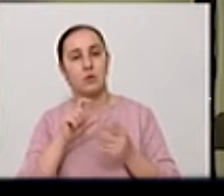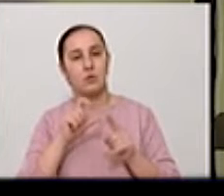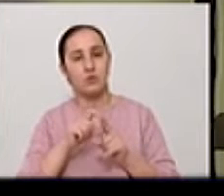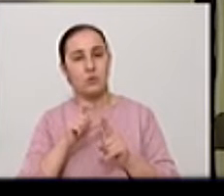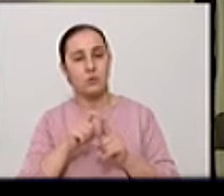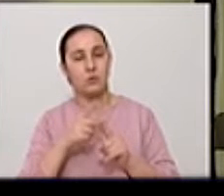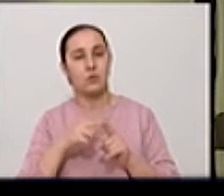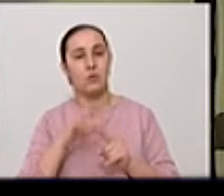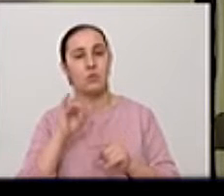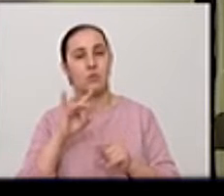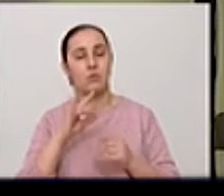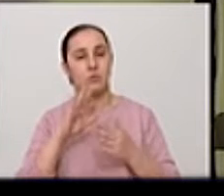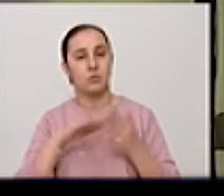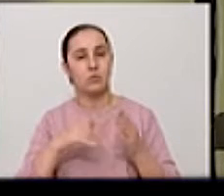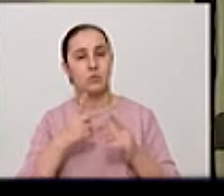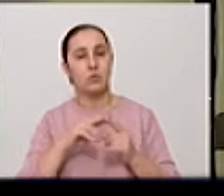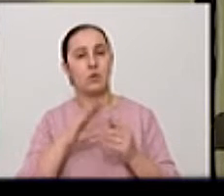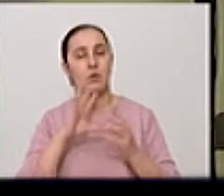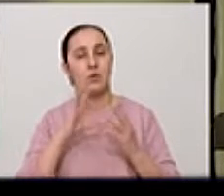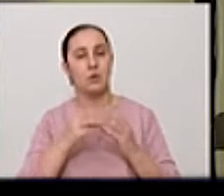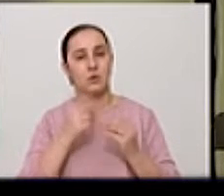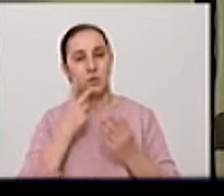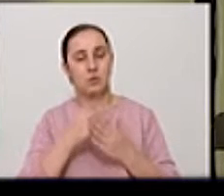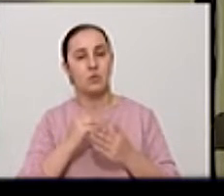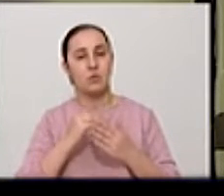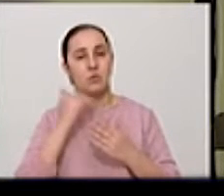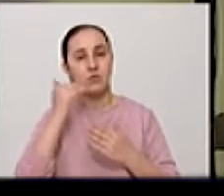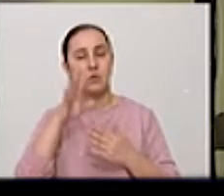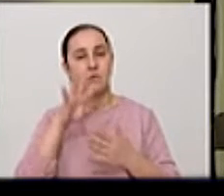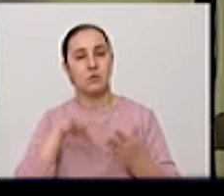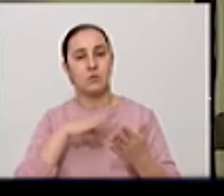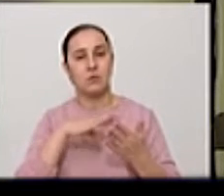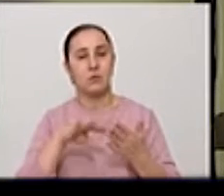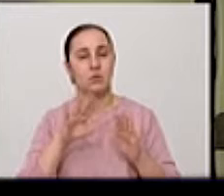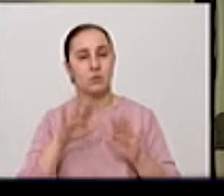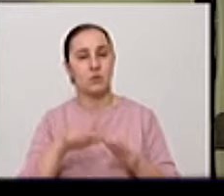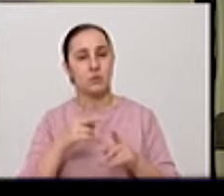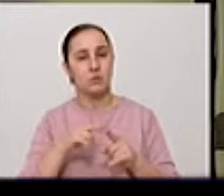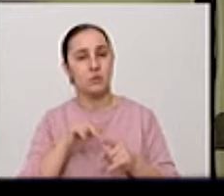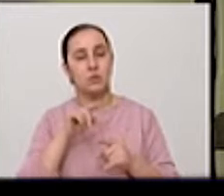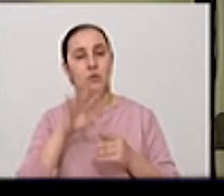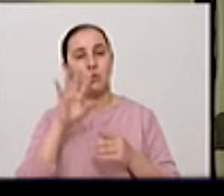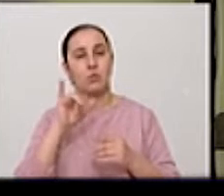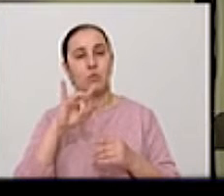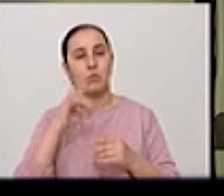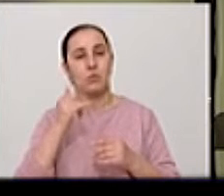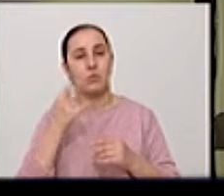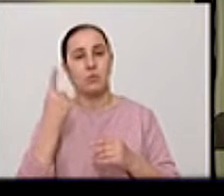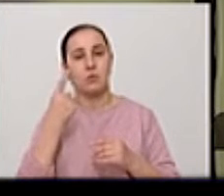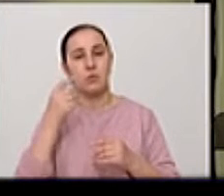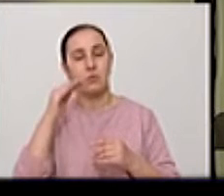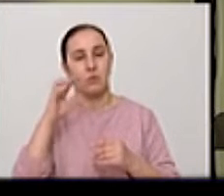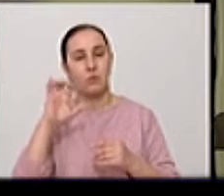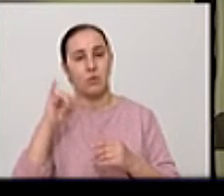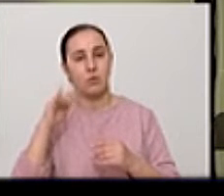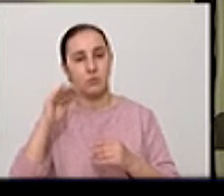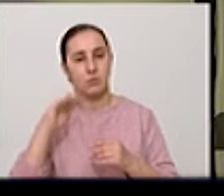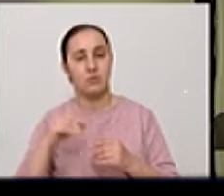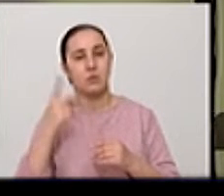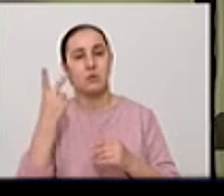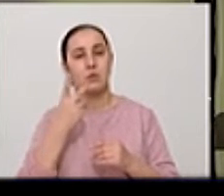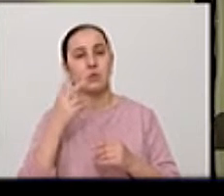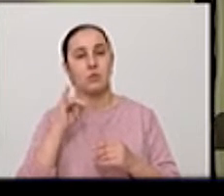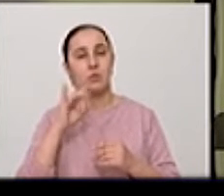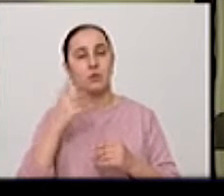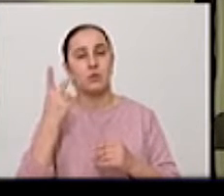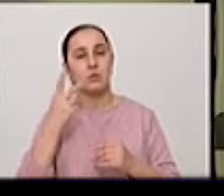so'zlarning urg'u tushish holatiga qarab yuqoridagi jadvalga joylashtirasiz. Ya'ni urg'u birinchi bo'g'inga tushadigan so'zlar, urg'u